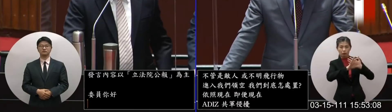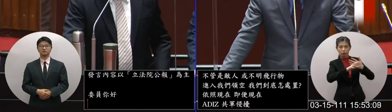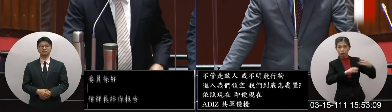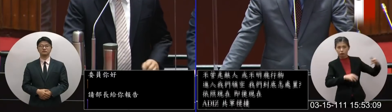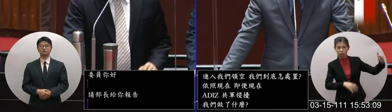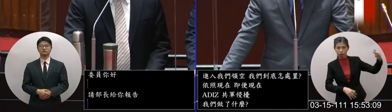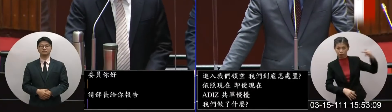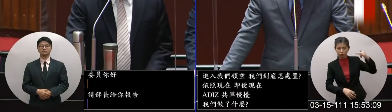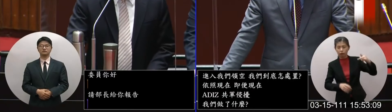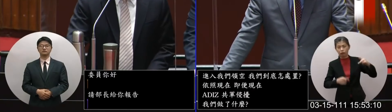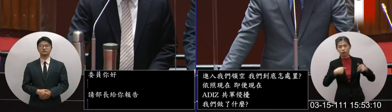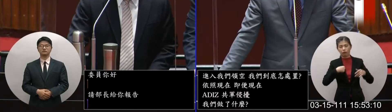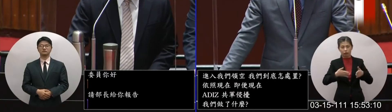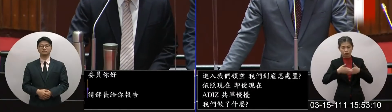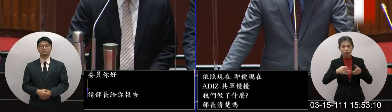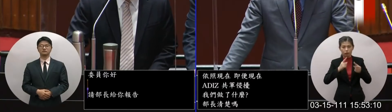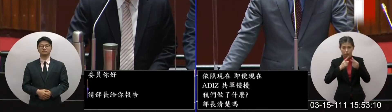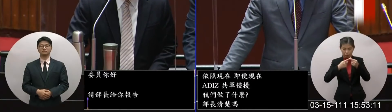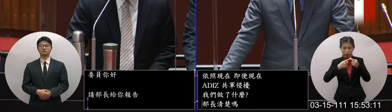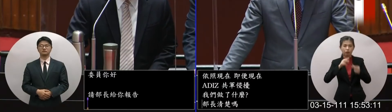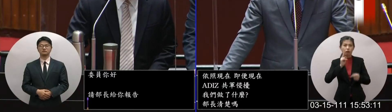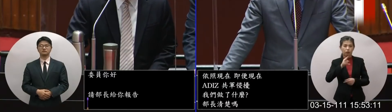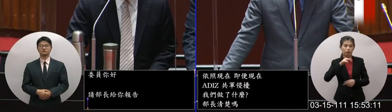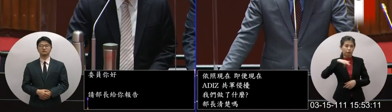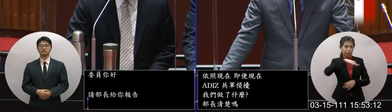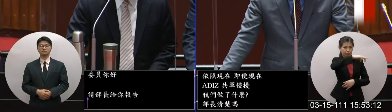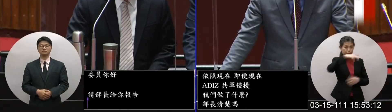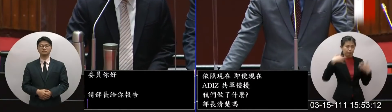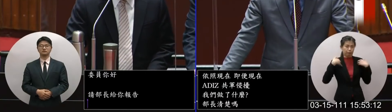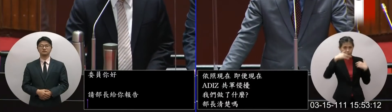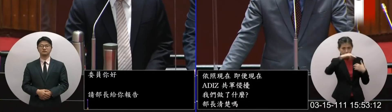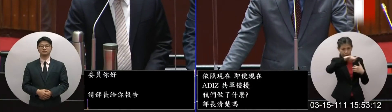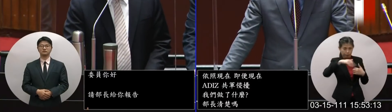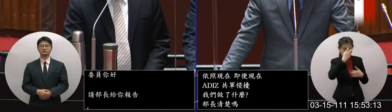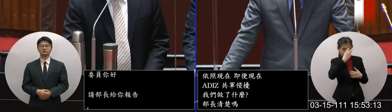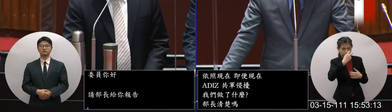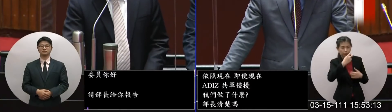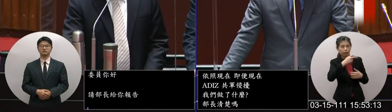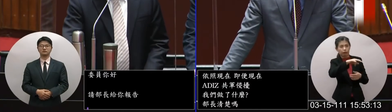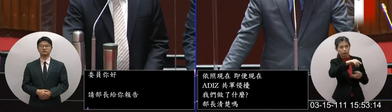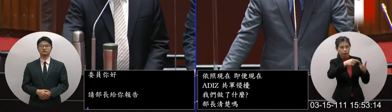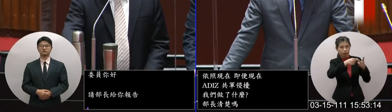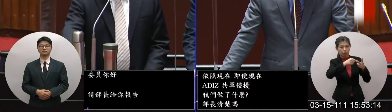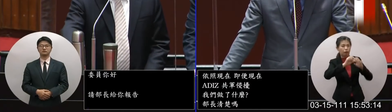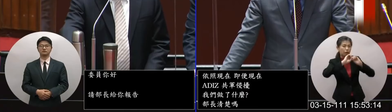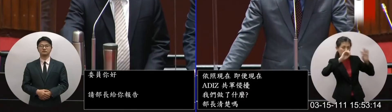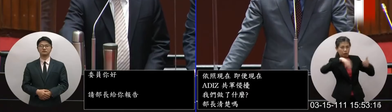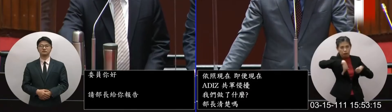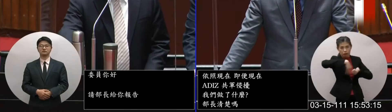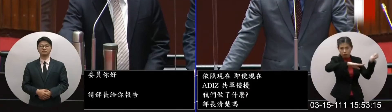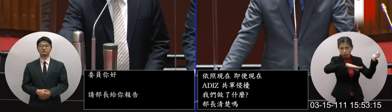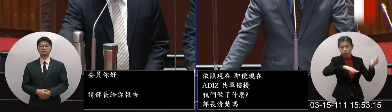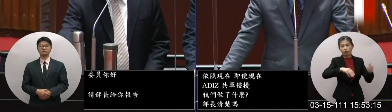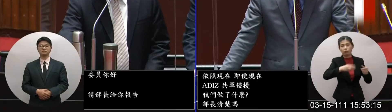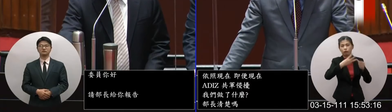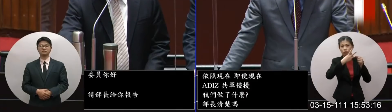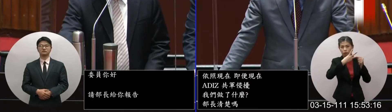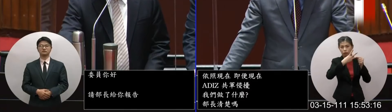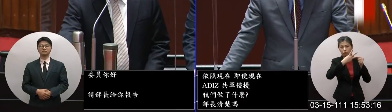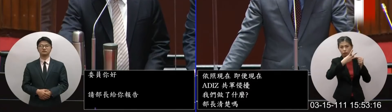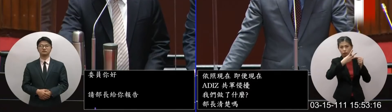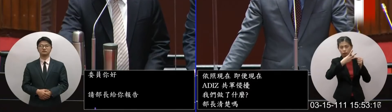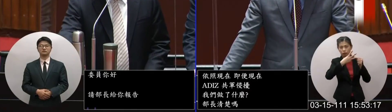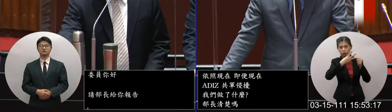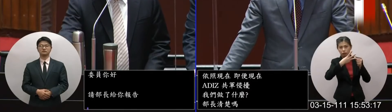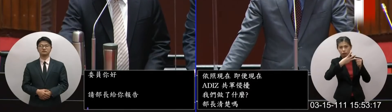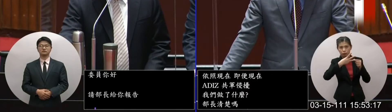你派遣空中的巡逻兵力去应对嘛，对不对？或者呢，广播驱离嘛。再来呢，有可能防空